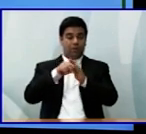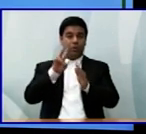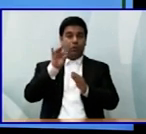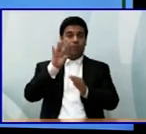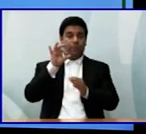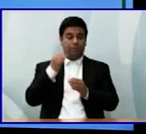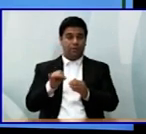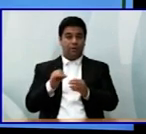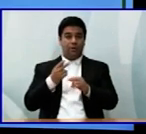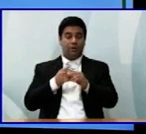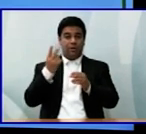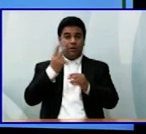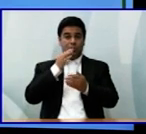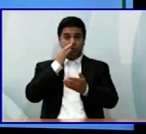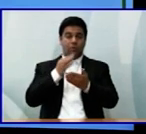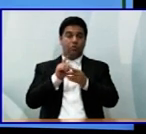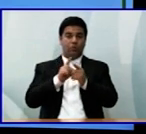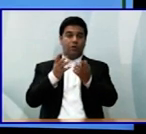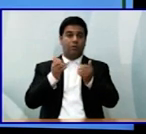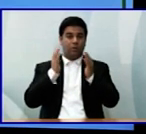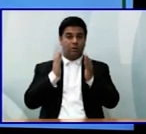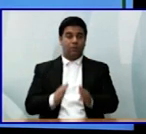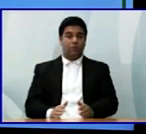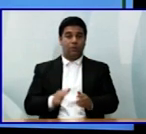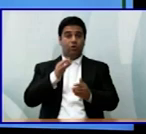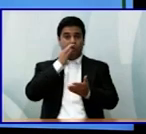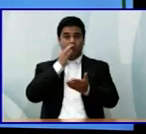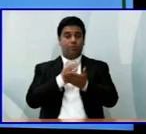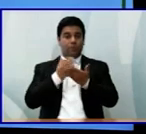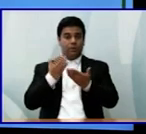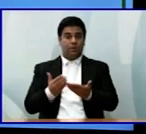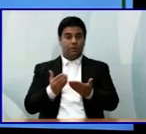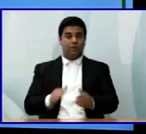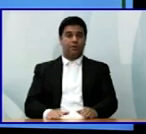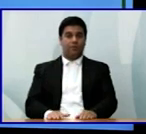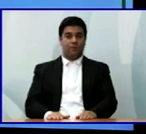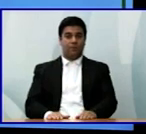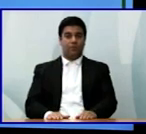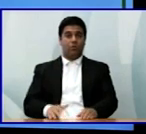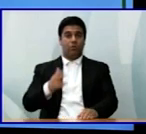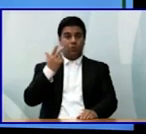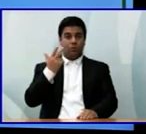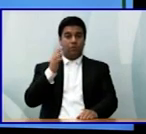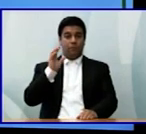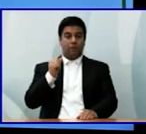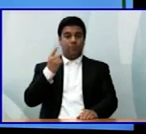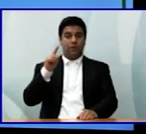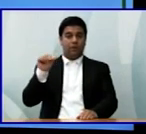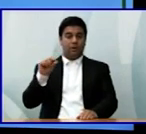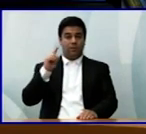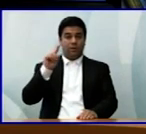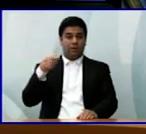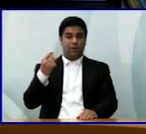nomanfiy son. Demak, ikkala javobni ham qabul qilamiz. Javobimiz demak 3 va 1.5